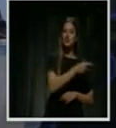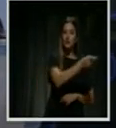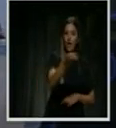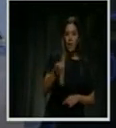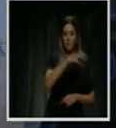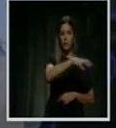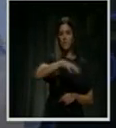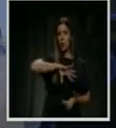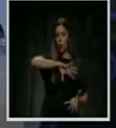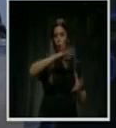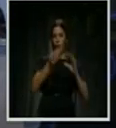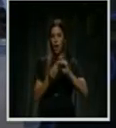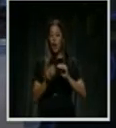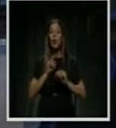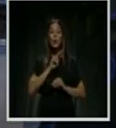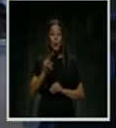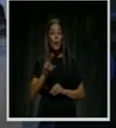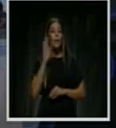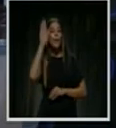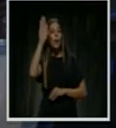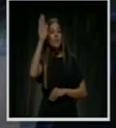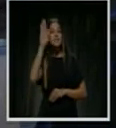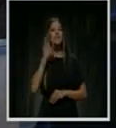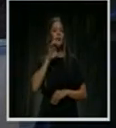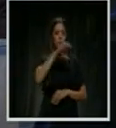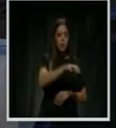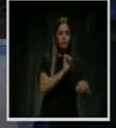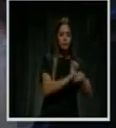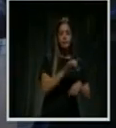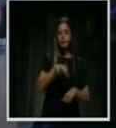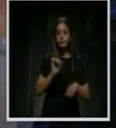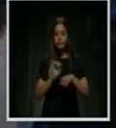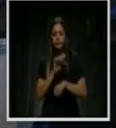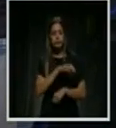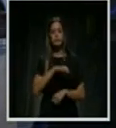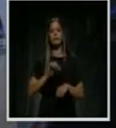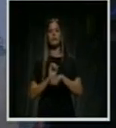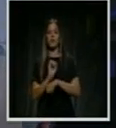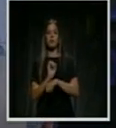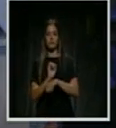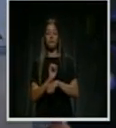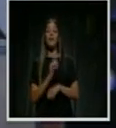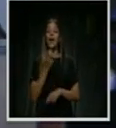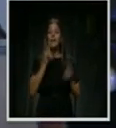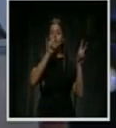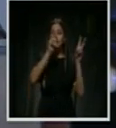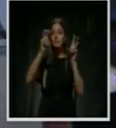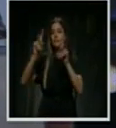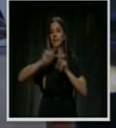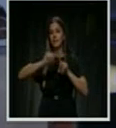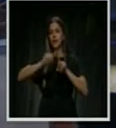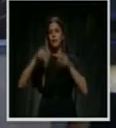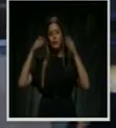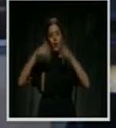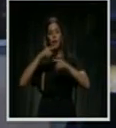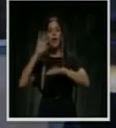lokalitajiet kollha u bi proposti konkreti għal kull lokalità. Fejn qed nindirizzaw diversi temi, qed nindirizzaw